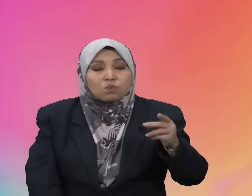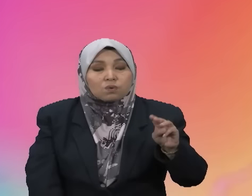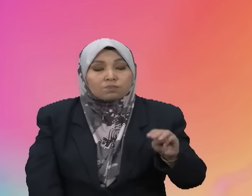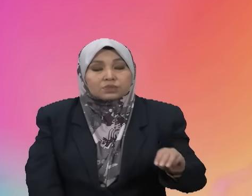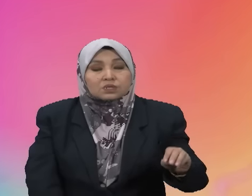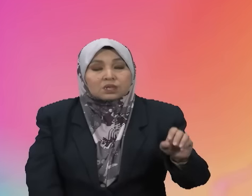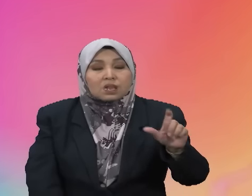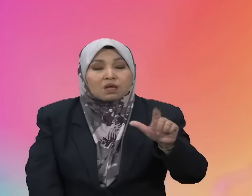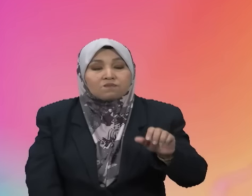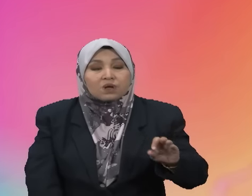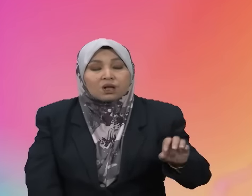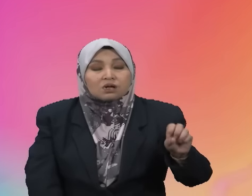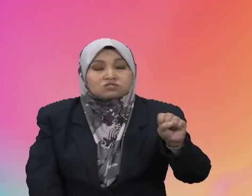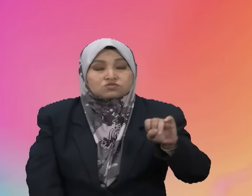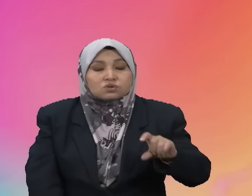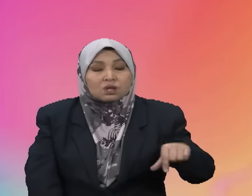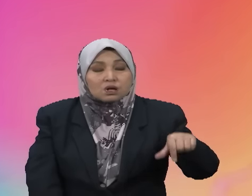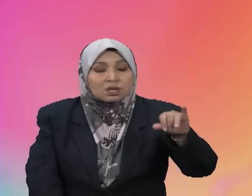aktharuhum